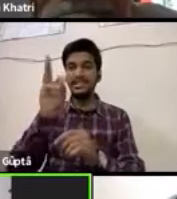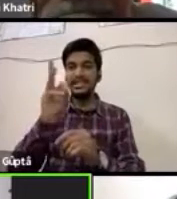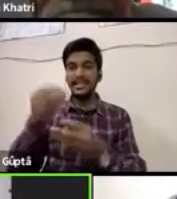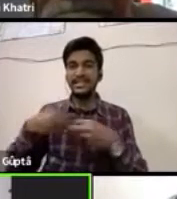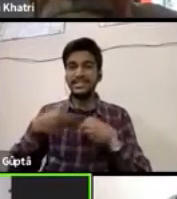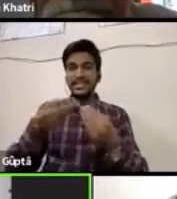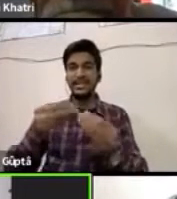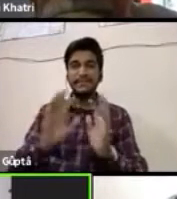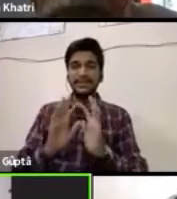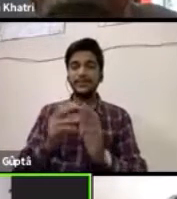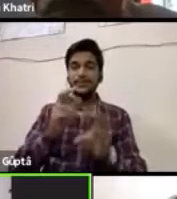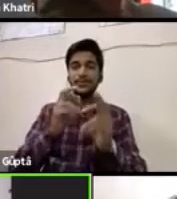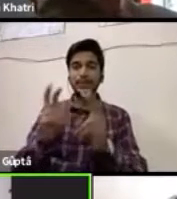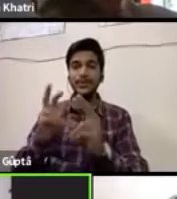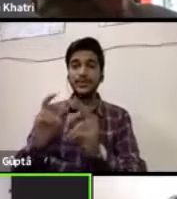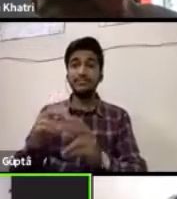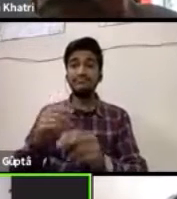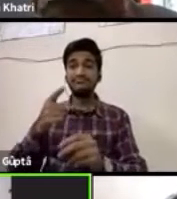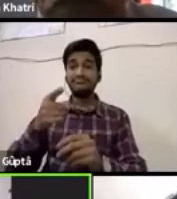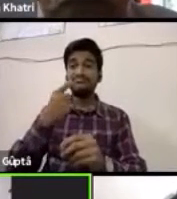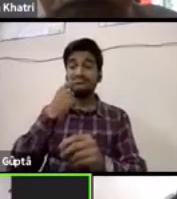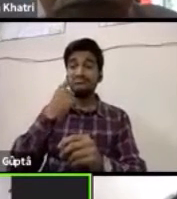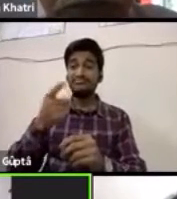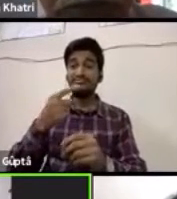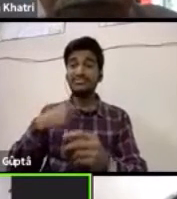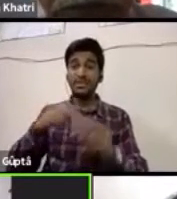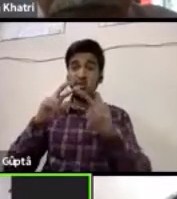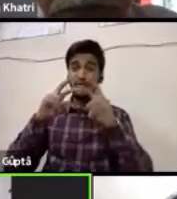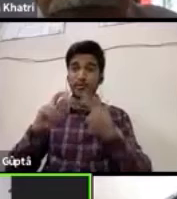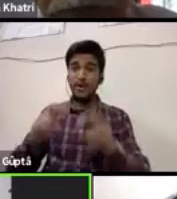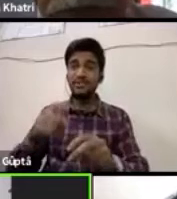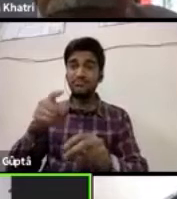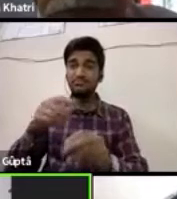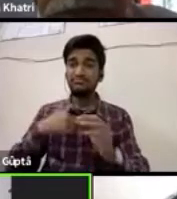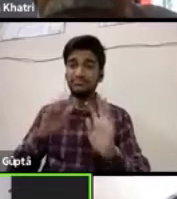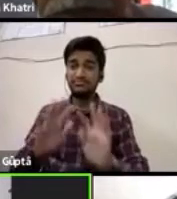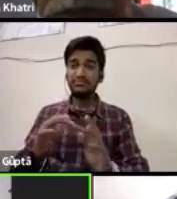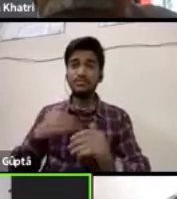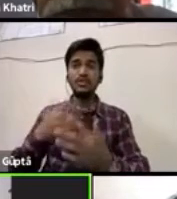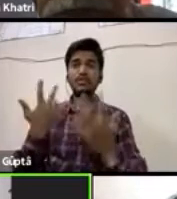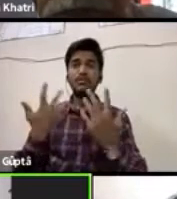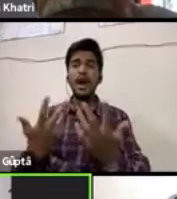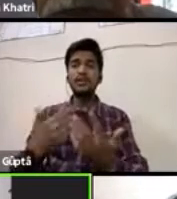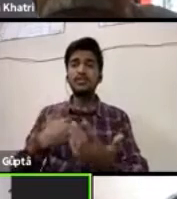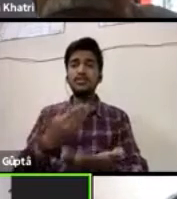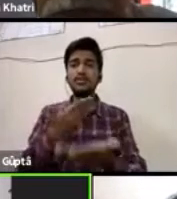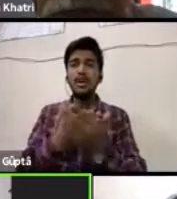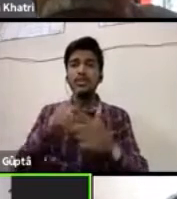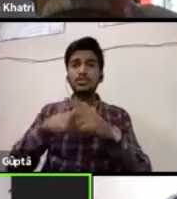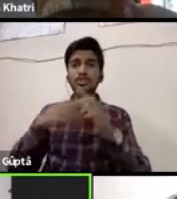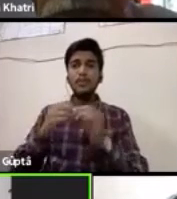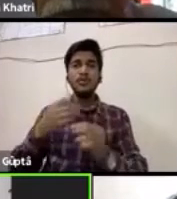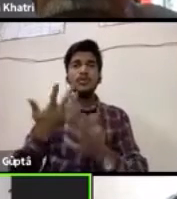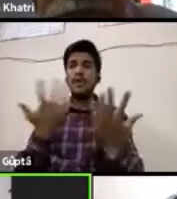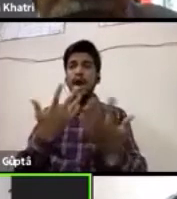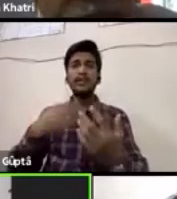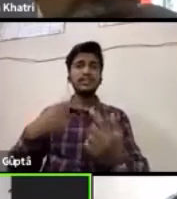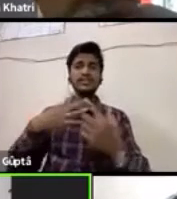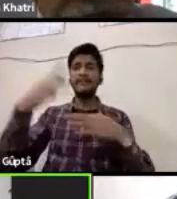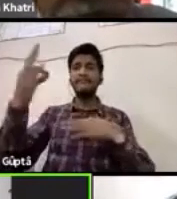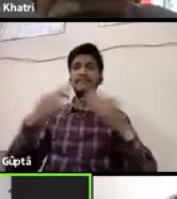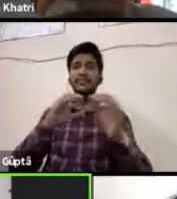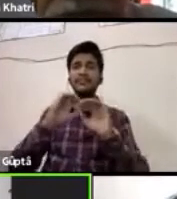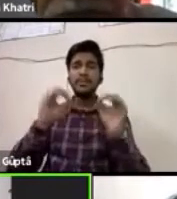आउट व्हाई शुड यू नीड एन एजुकेशन, व्हाई डू यू नीड एम्प्लॉयमेंट, नोबडी विल लुक एट यू फॉर अ रिलेशनशिप और